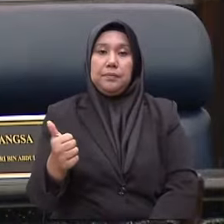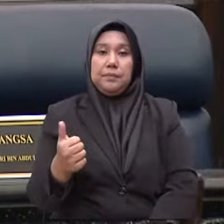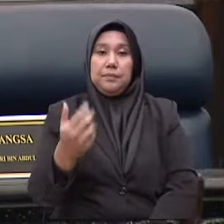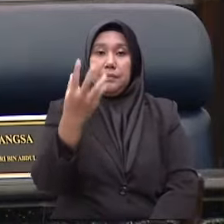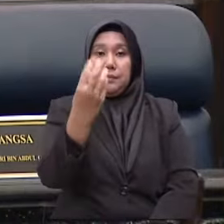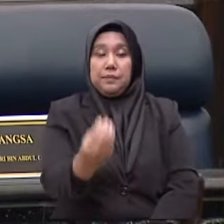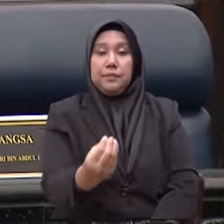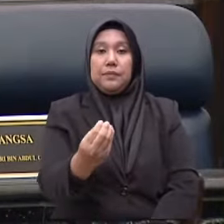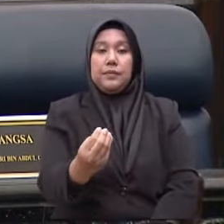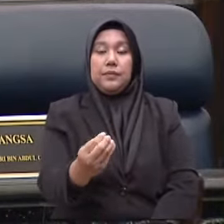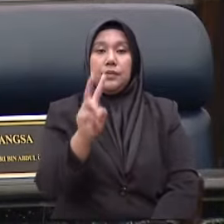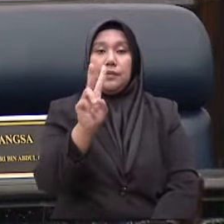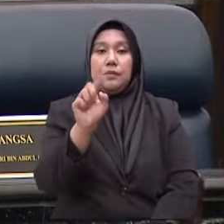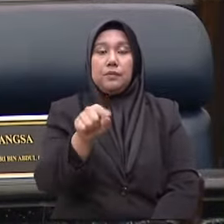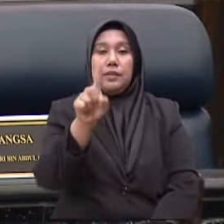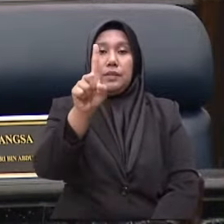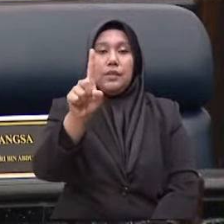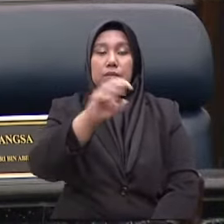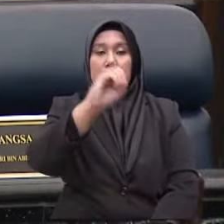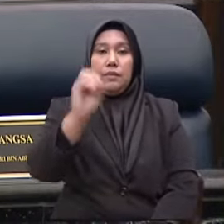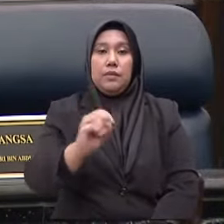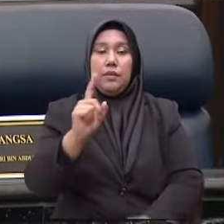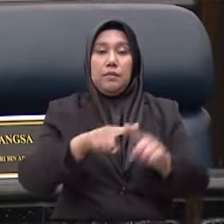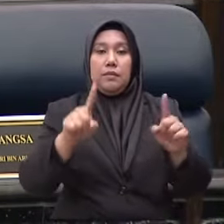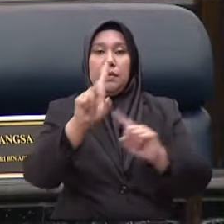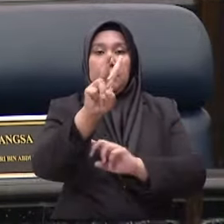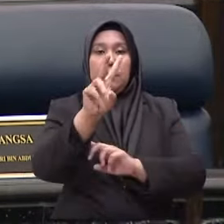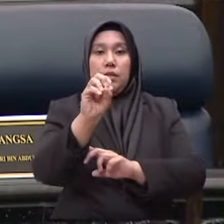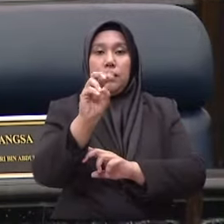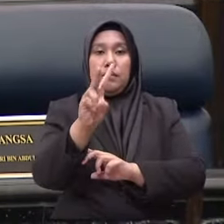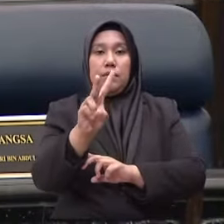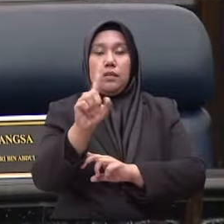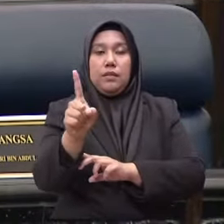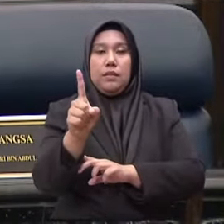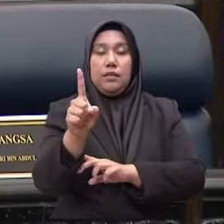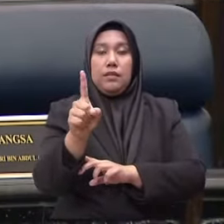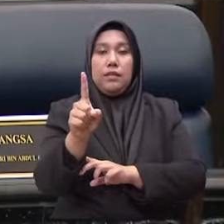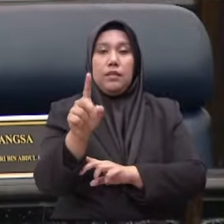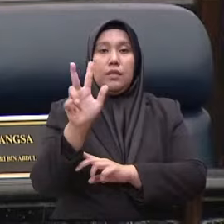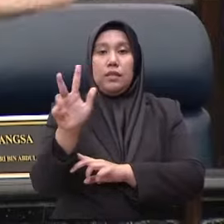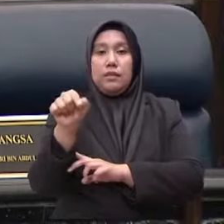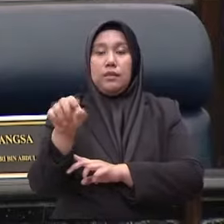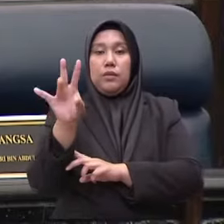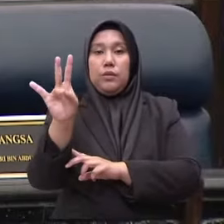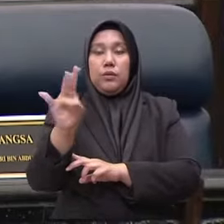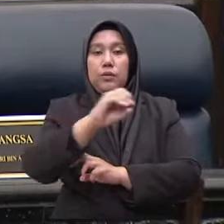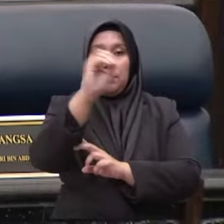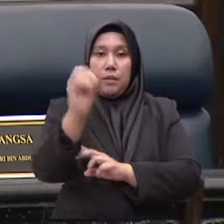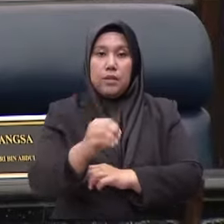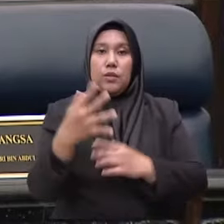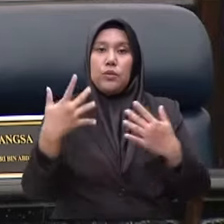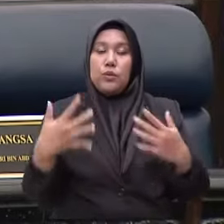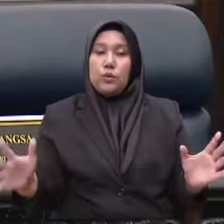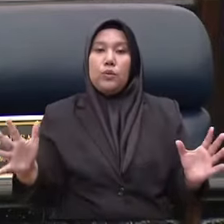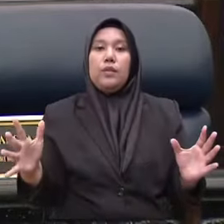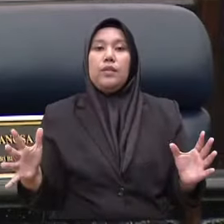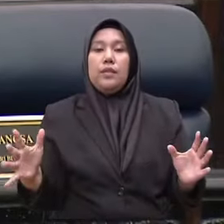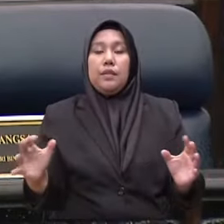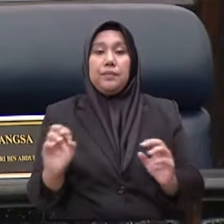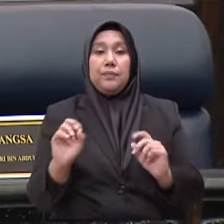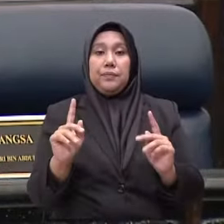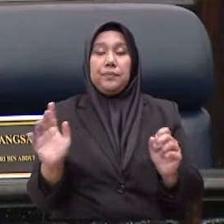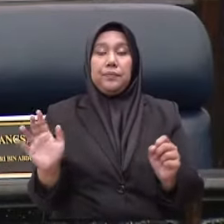mengunc 2ap 202 dia 3 cover dia punya pengucupan